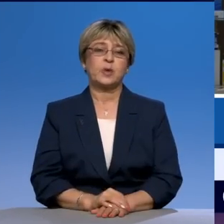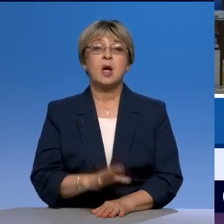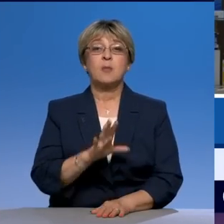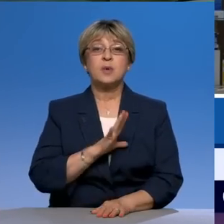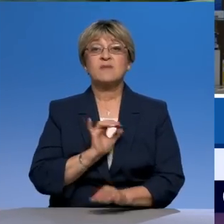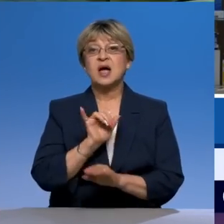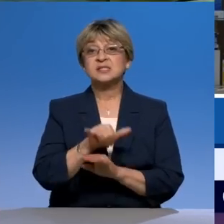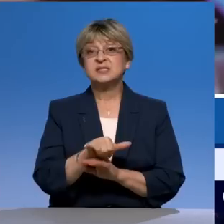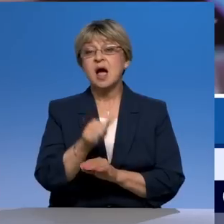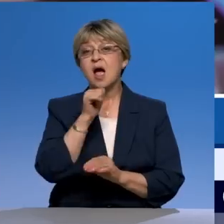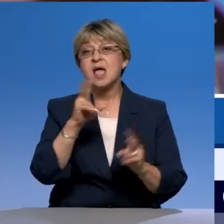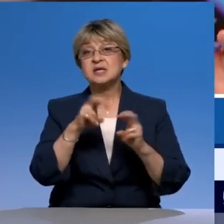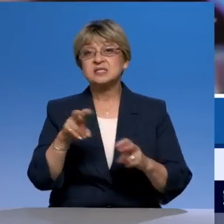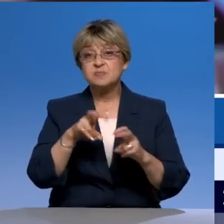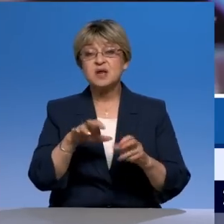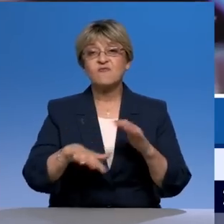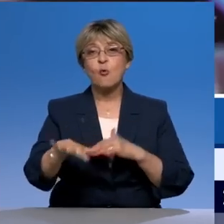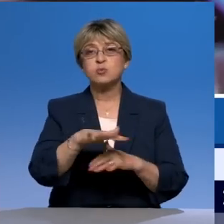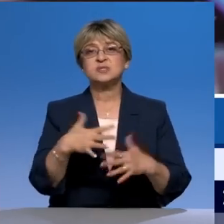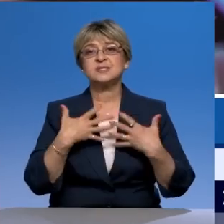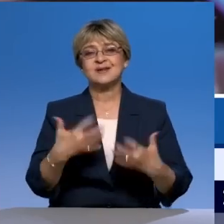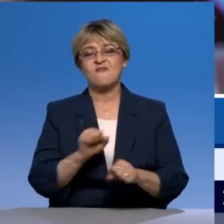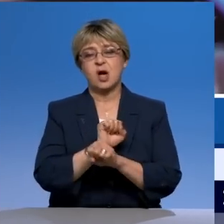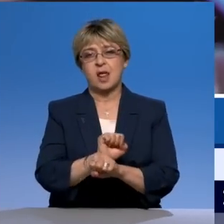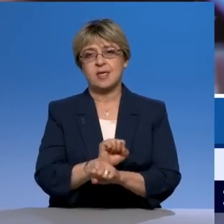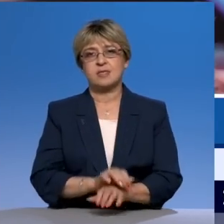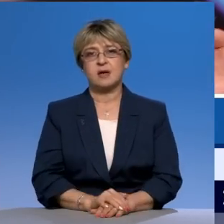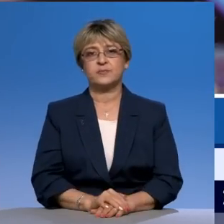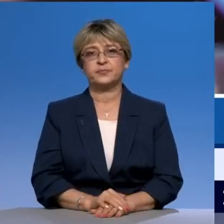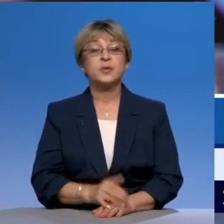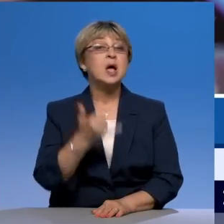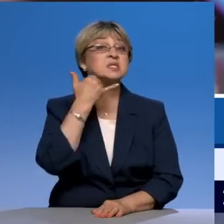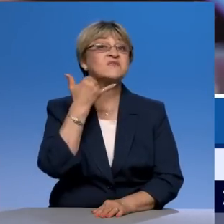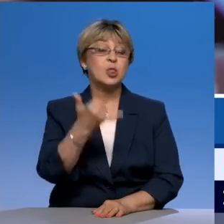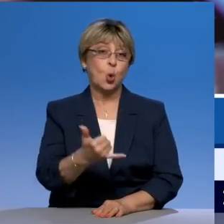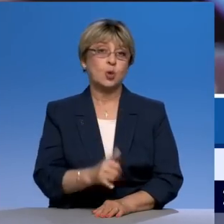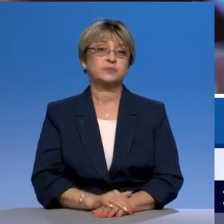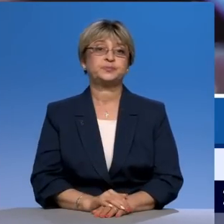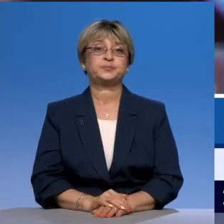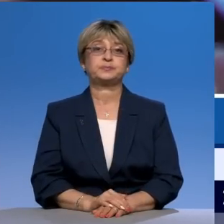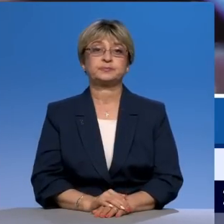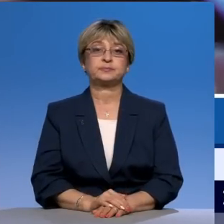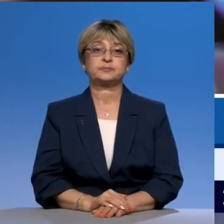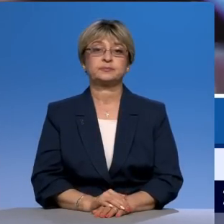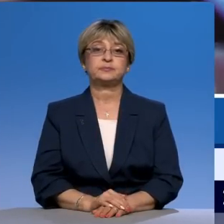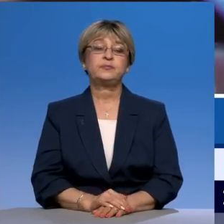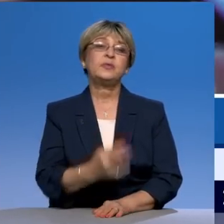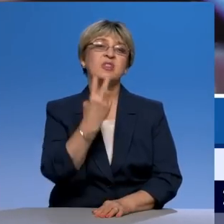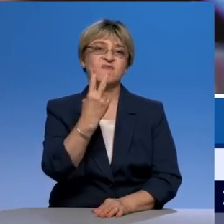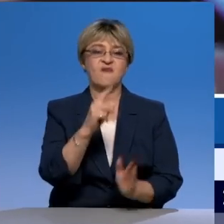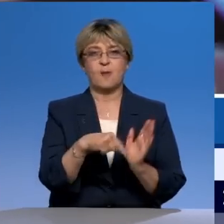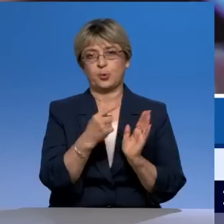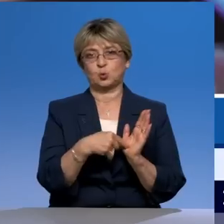сфере общественного здравоохранения. Давайте сейчас послушаем звонок Геннадия из Татарстана, что он расскажет, потом продолжим. Геннадий, здравствуйте. Два вопроса,